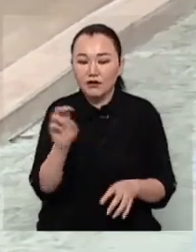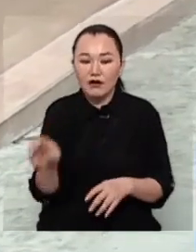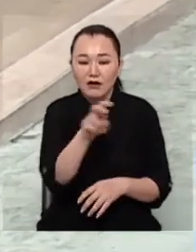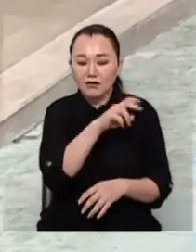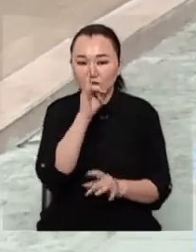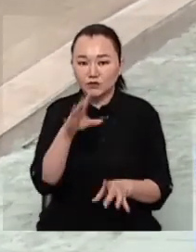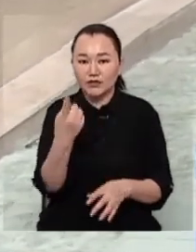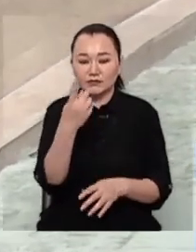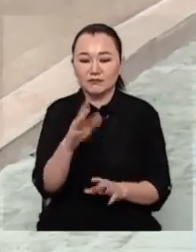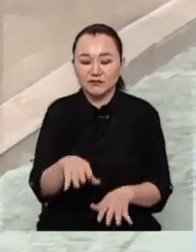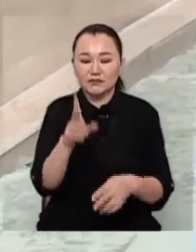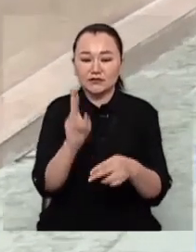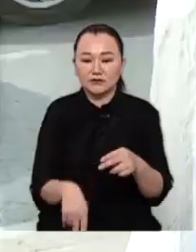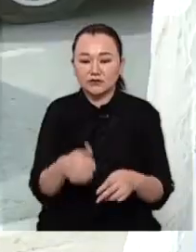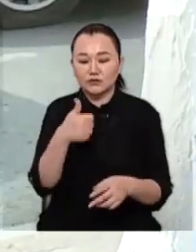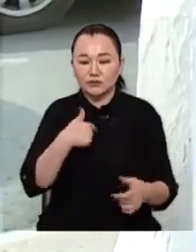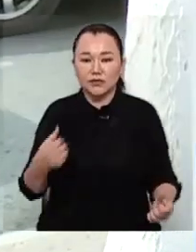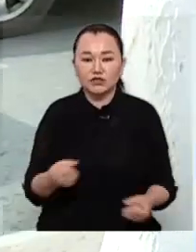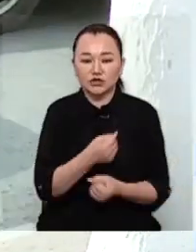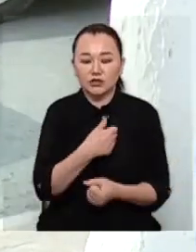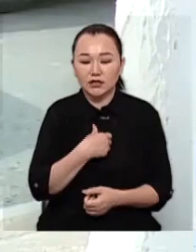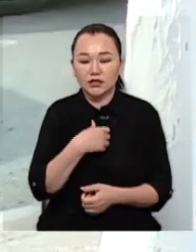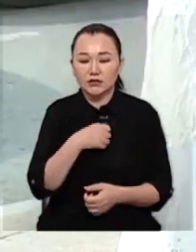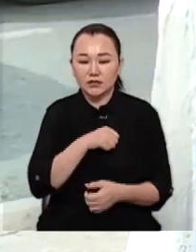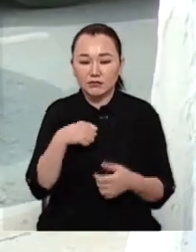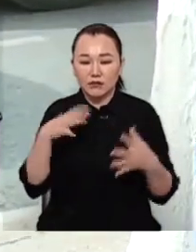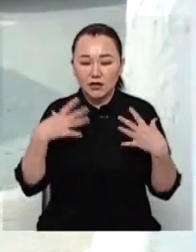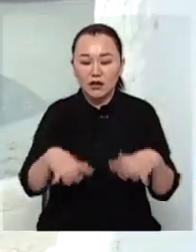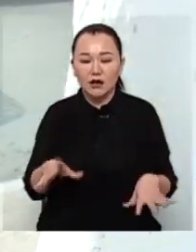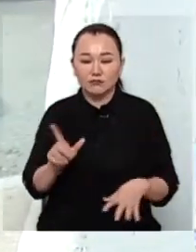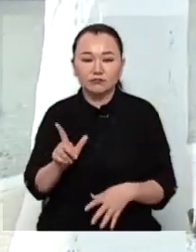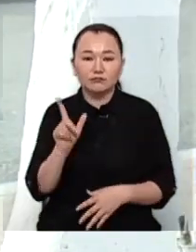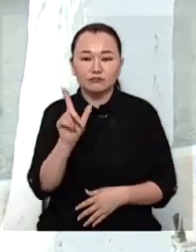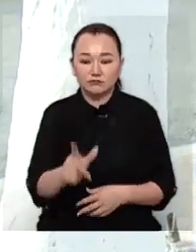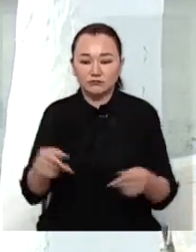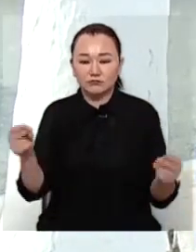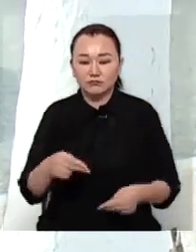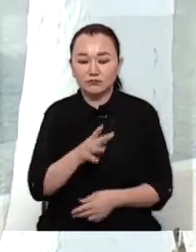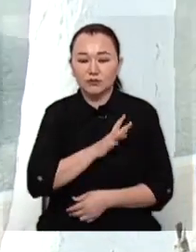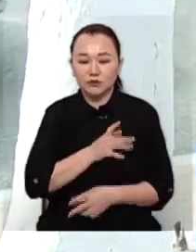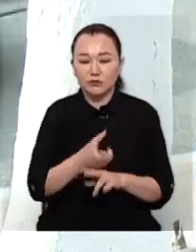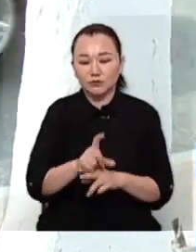бармай бір жерден бітіріп кетесің. Керемет, қолдаймын. Өзім той көйлекпен былай барып неке қидырған.